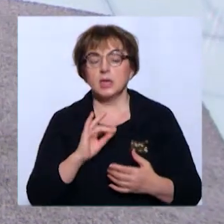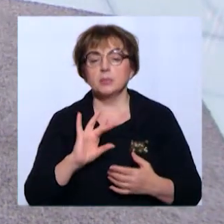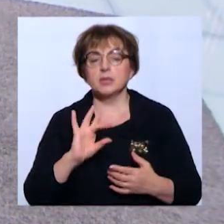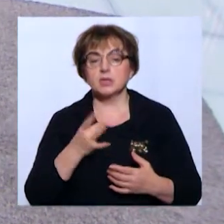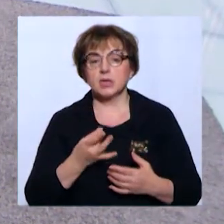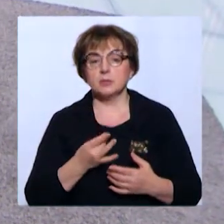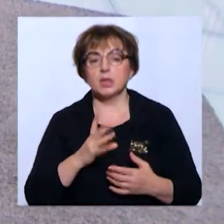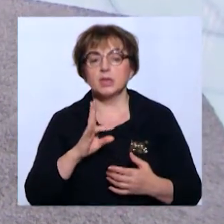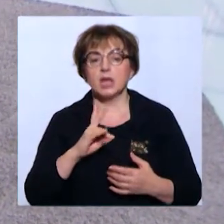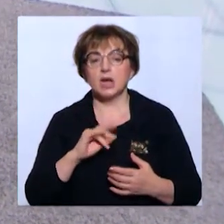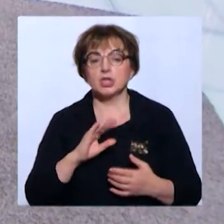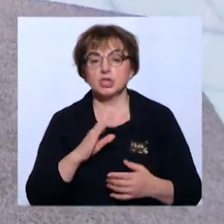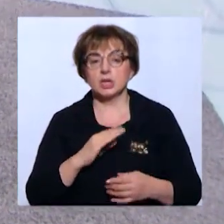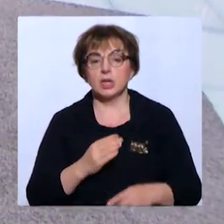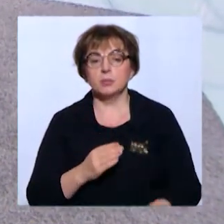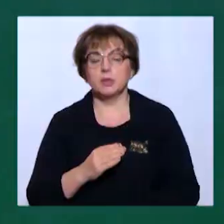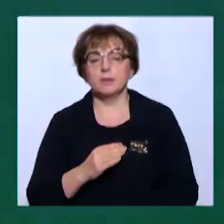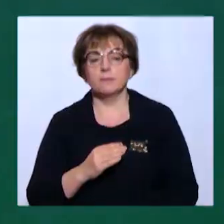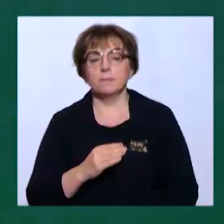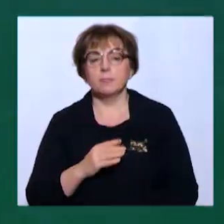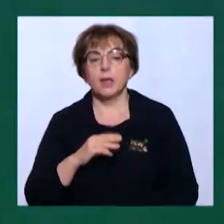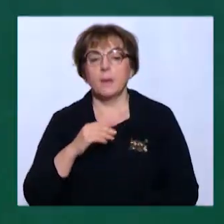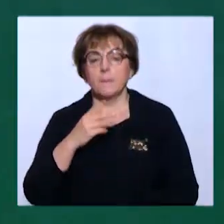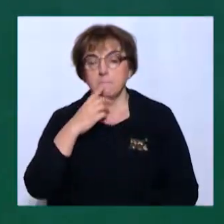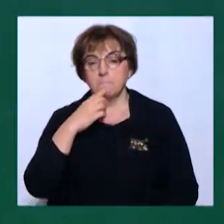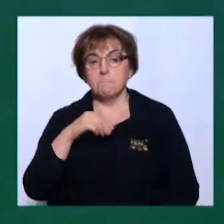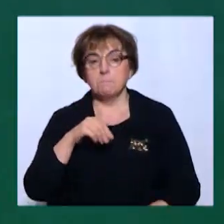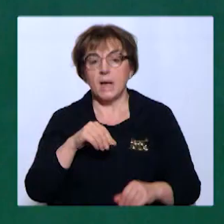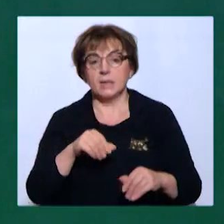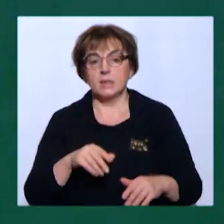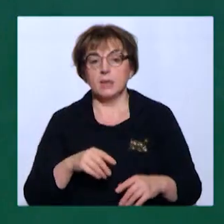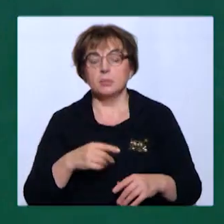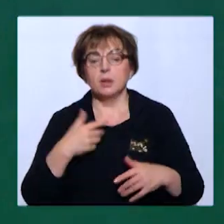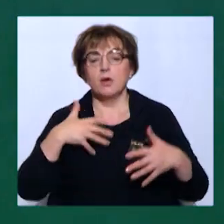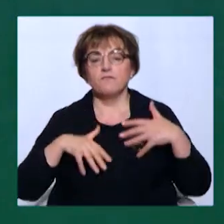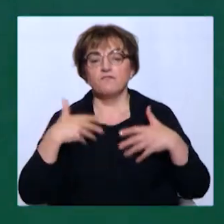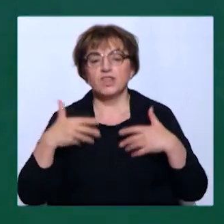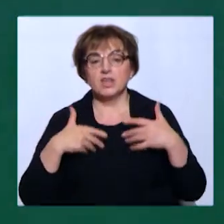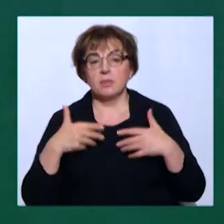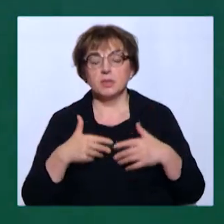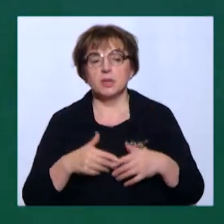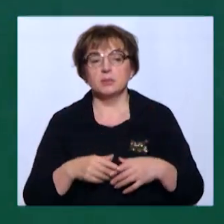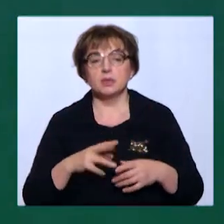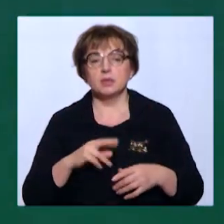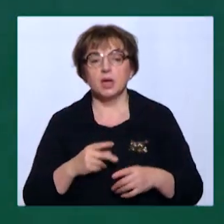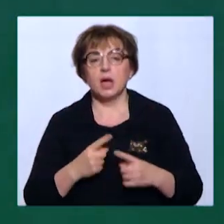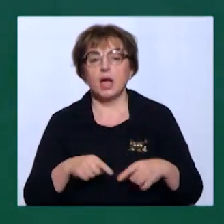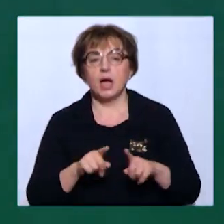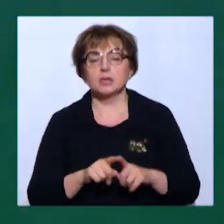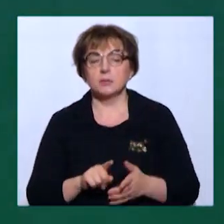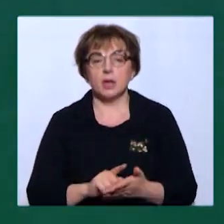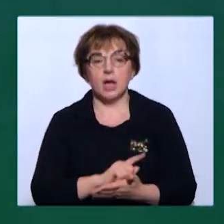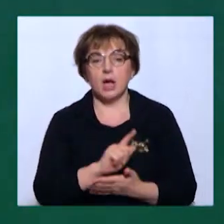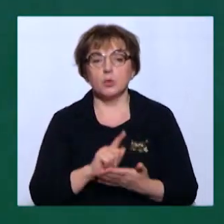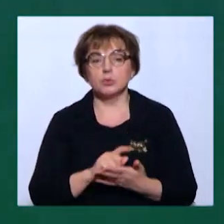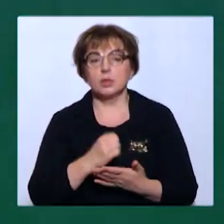ცხიმები, ნახშირწყლები, მინერალური მარილები, ვიტამინები და ასევე